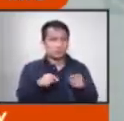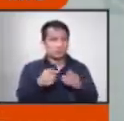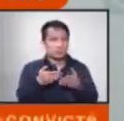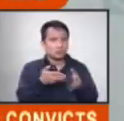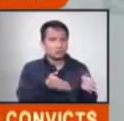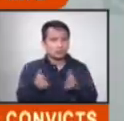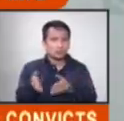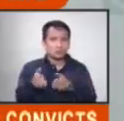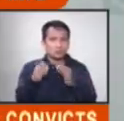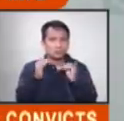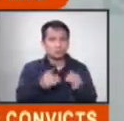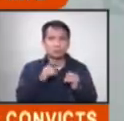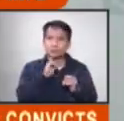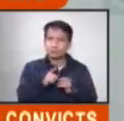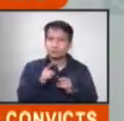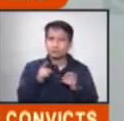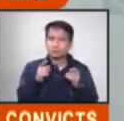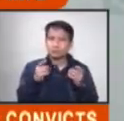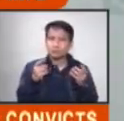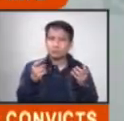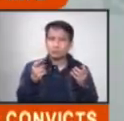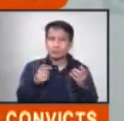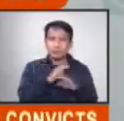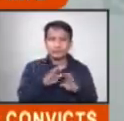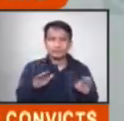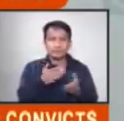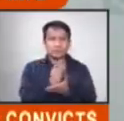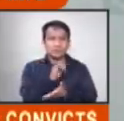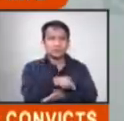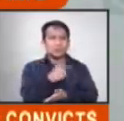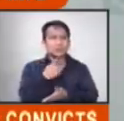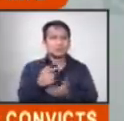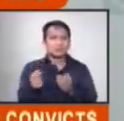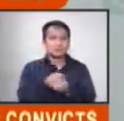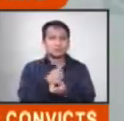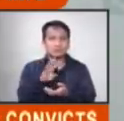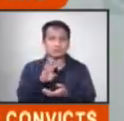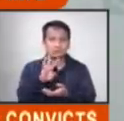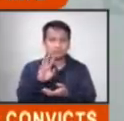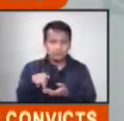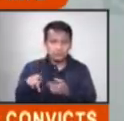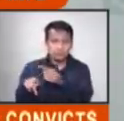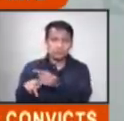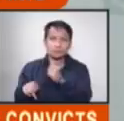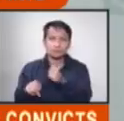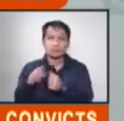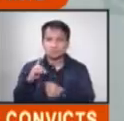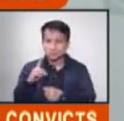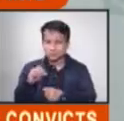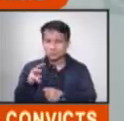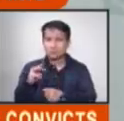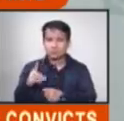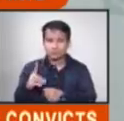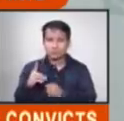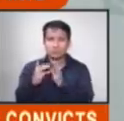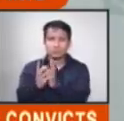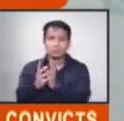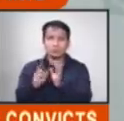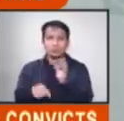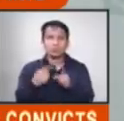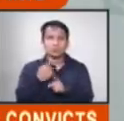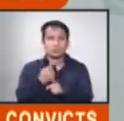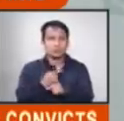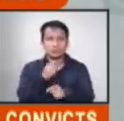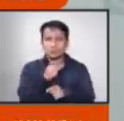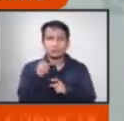klaseng issue, kung totoo man yan, well, ang may karapatan niya na para tanggalin yung 4-piece sa kanya is the DSWD. Yan yung pong tamang